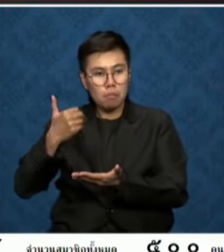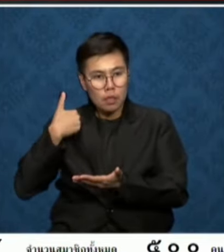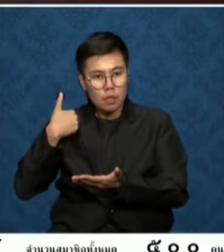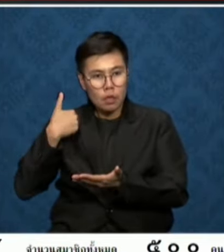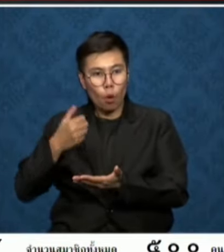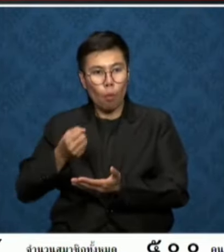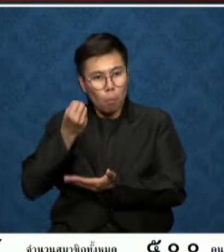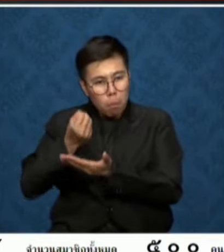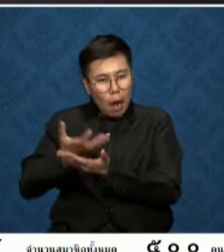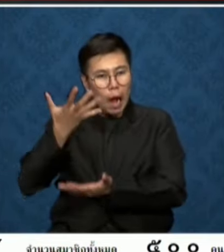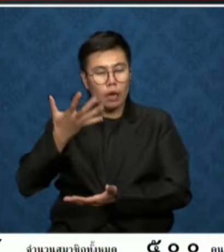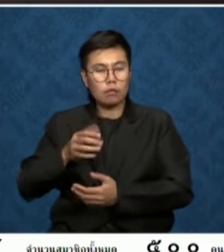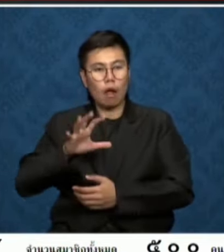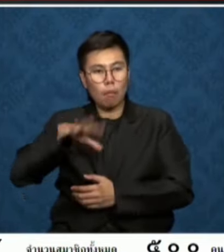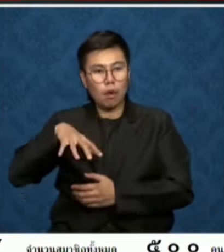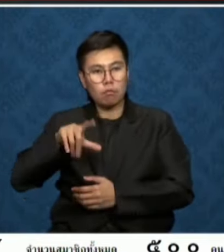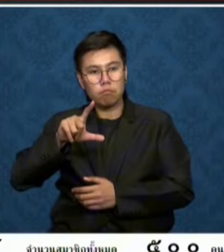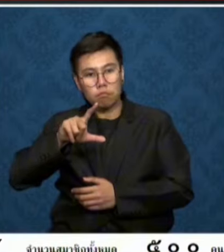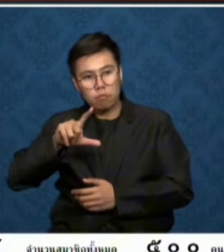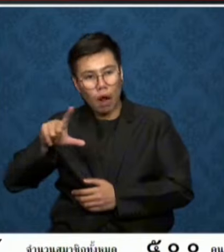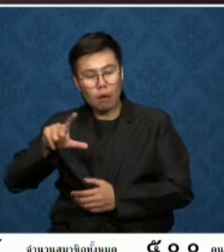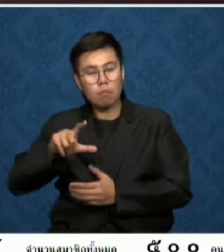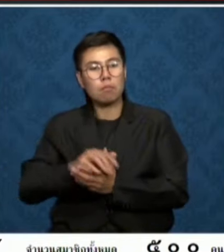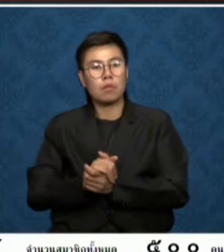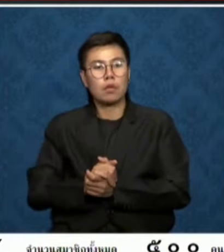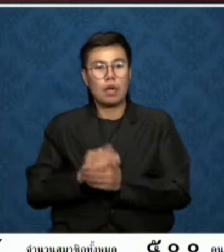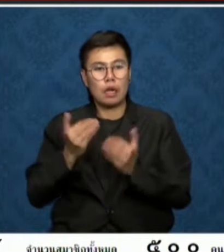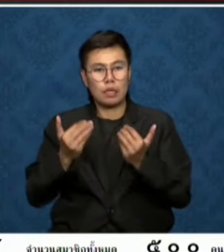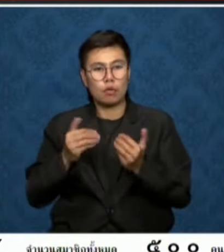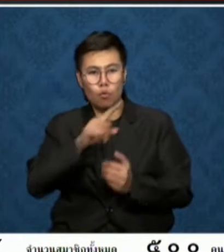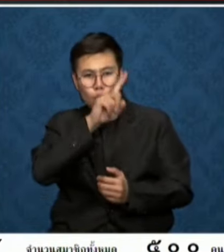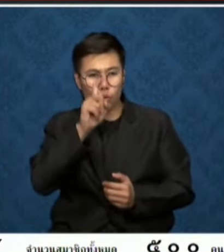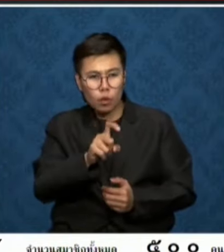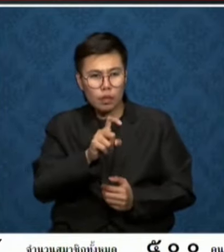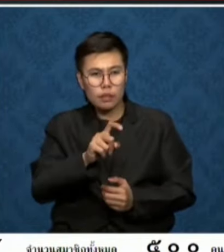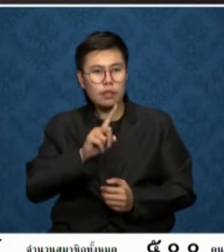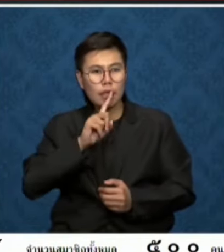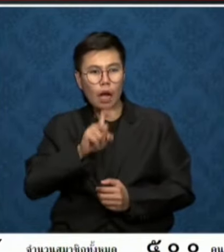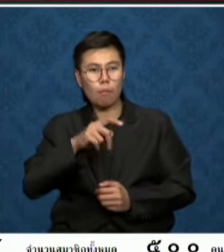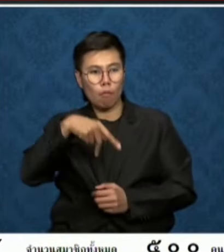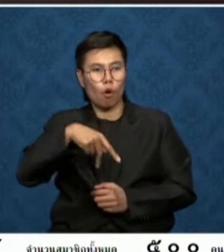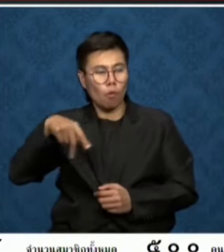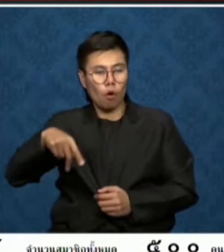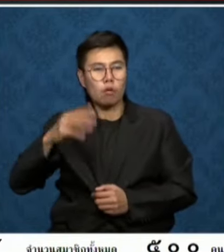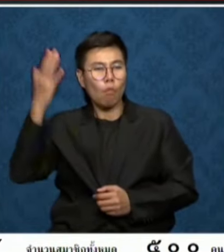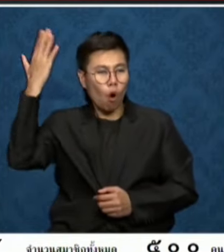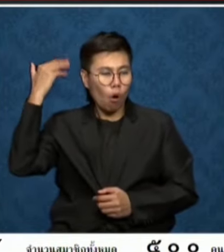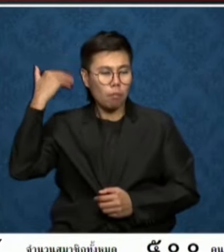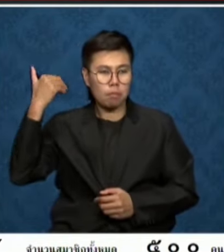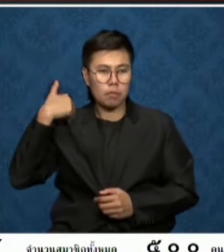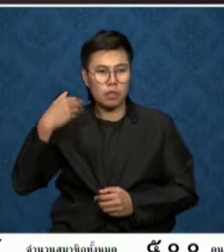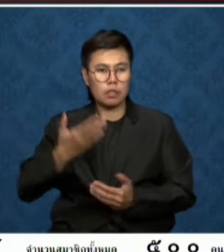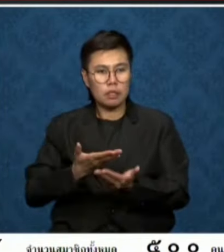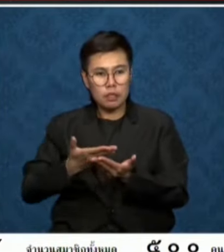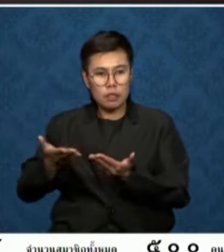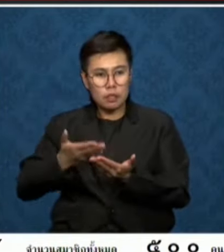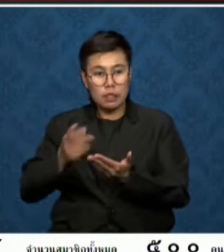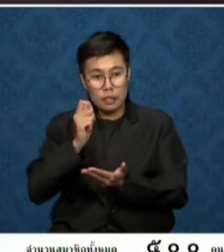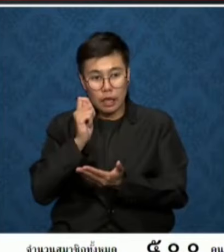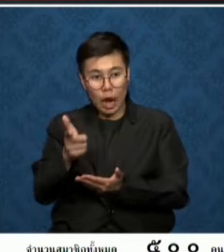ที่สูงกว่าสหภาพยุโรปมากขนาดนี้ครับอันนี้ก็ต้องเป็นคำถามนะครับกลับไปทางพอนะครับว่าที่ผ่านมามีการจัดซื้อจัดจ้